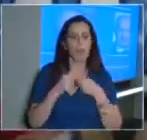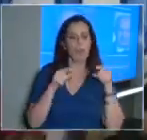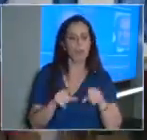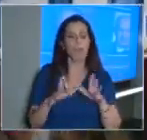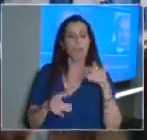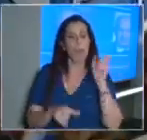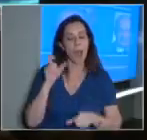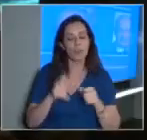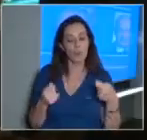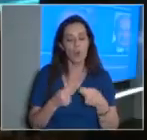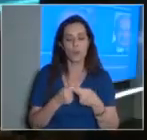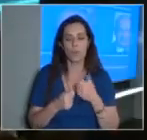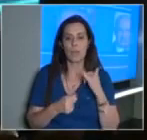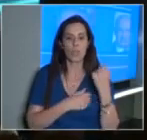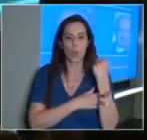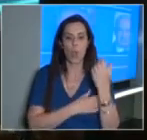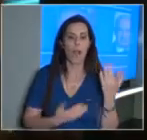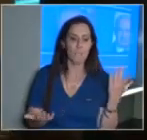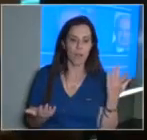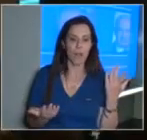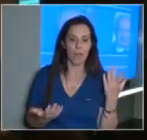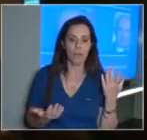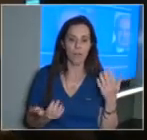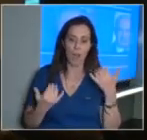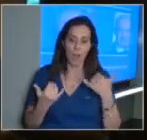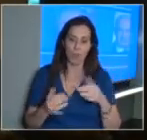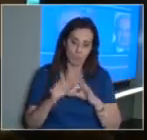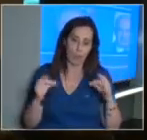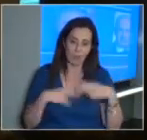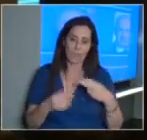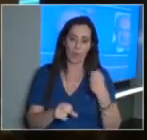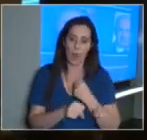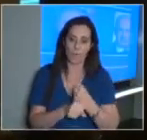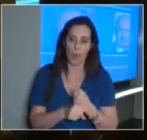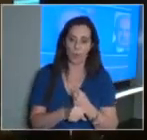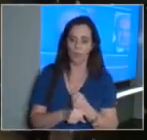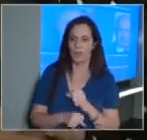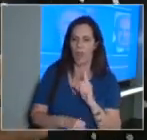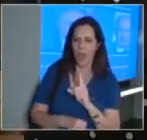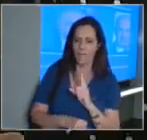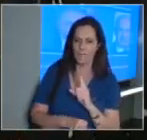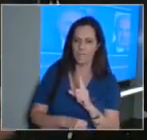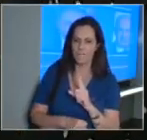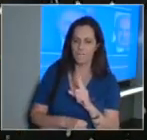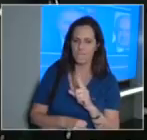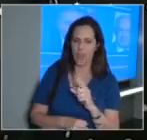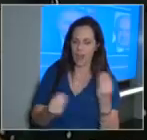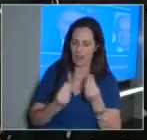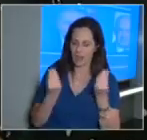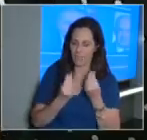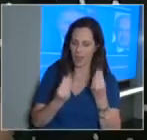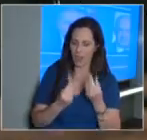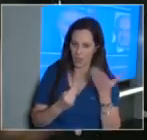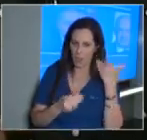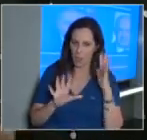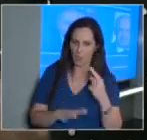המאבק הזה, בכמה אנשים הוא נוגע ובאיזה עוצמה, אבל היום קמנו לעבוד. תראה, תתקן אותי אם אני טועה, אבל האירוע המרכזי